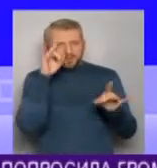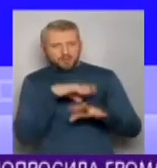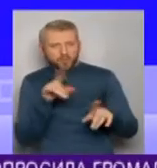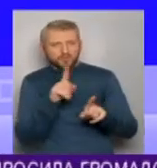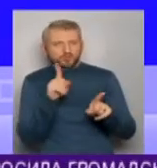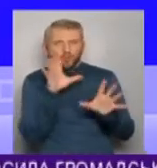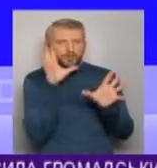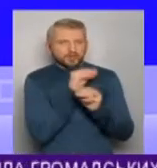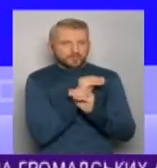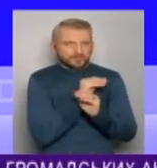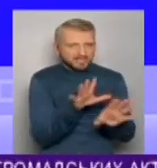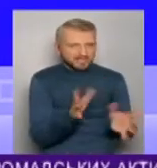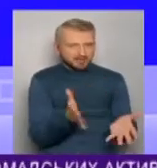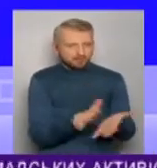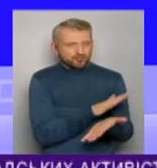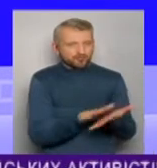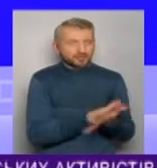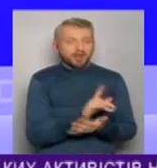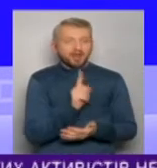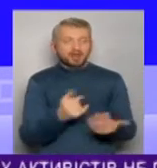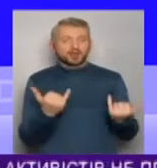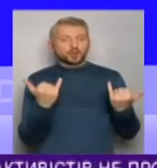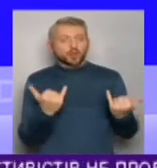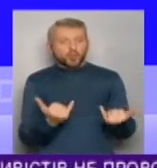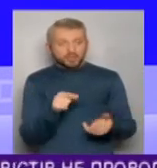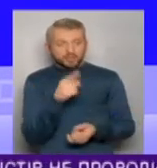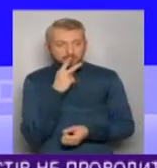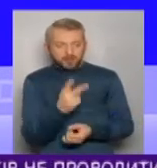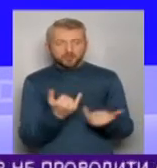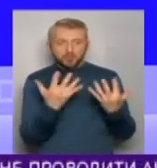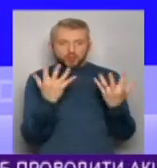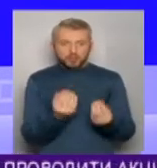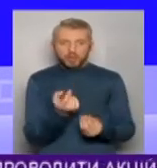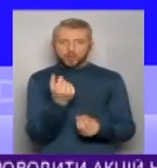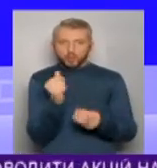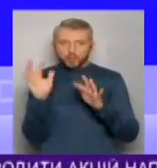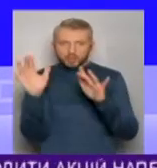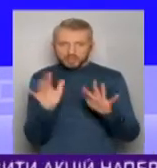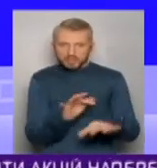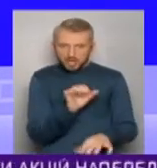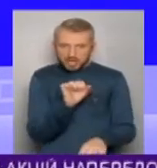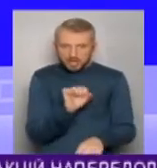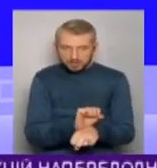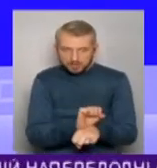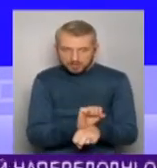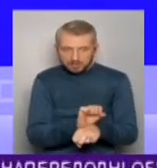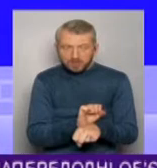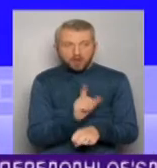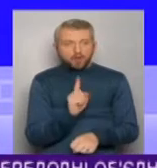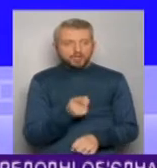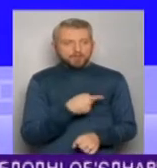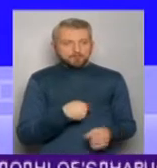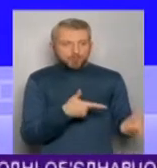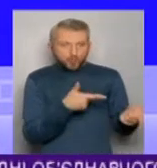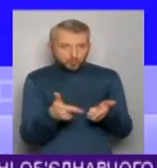не зацепили, але сьогодні, ви бачите, на сьогоднішній день трохи сніг перестав, да, на вулиці, хоча ми готові, що він